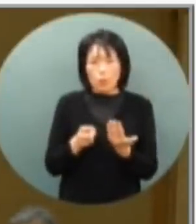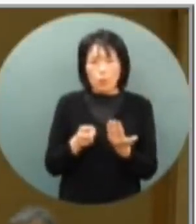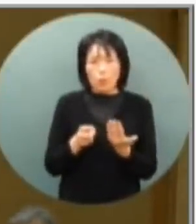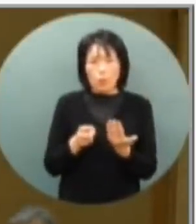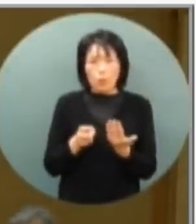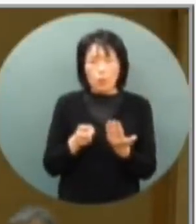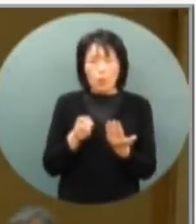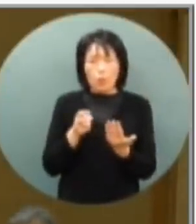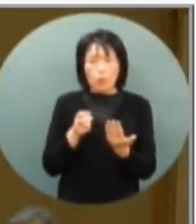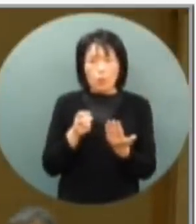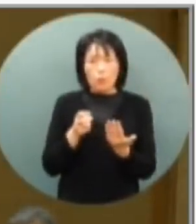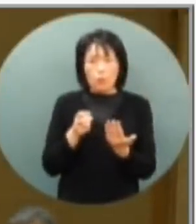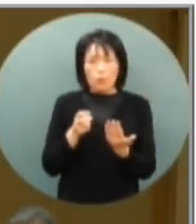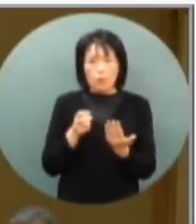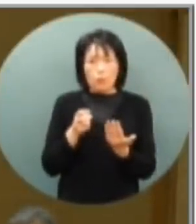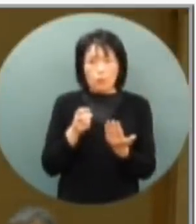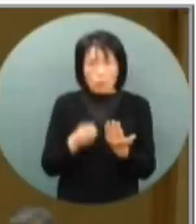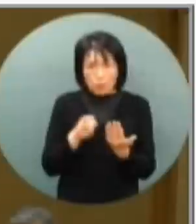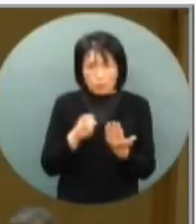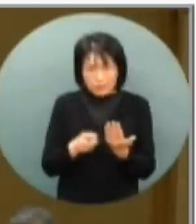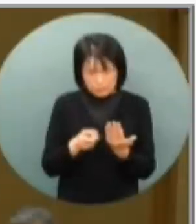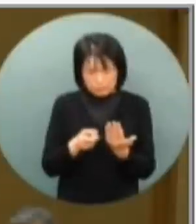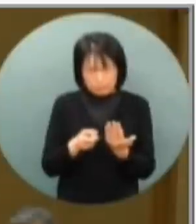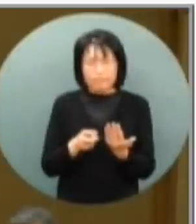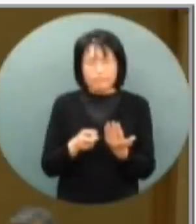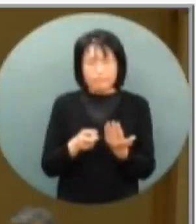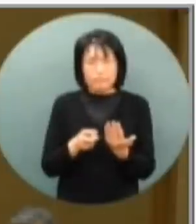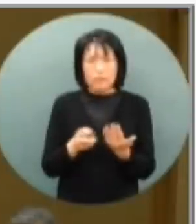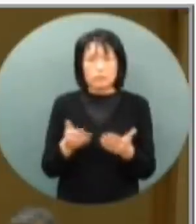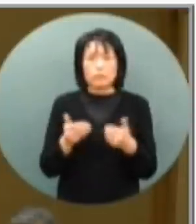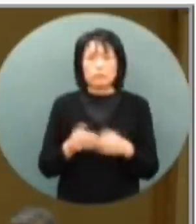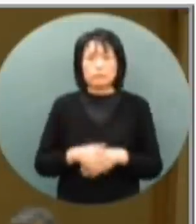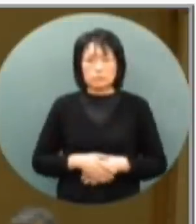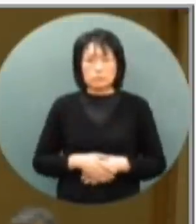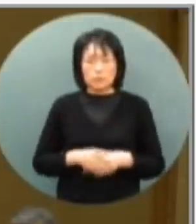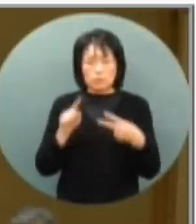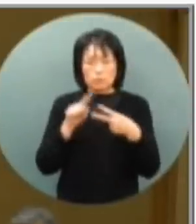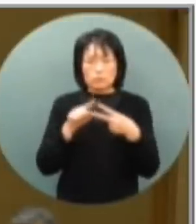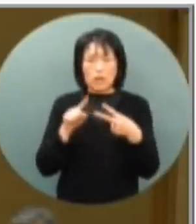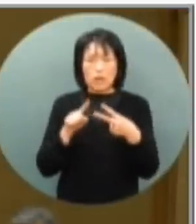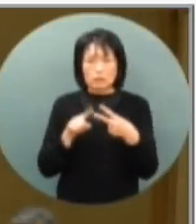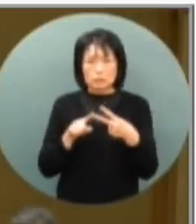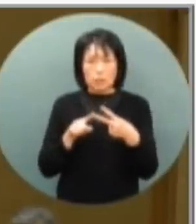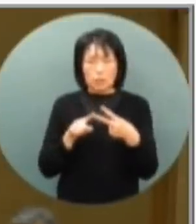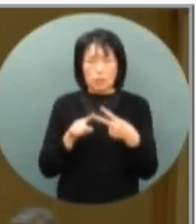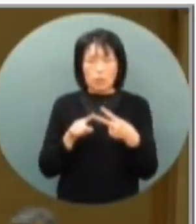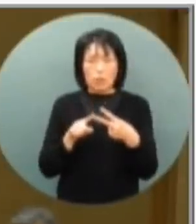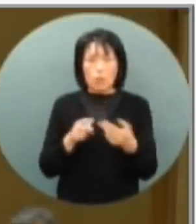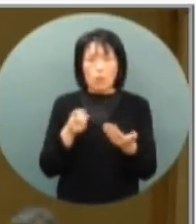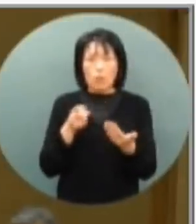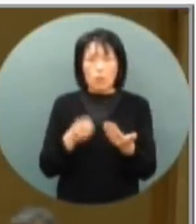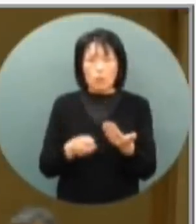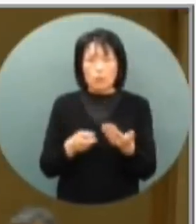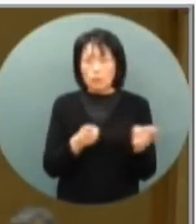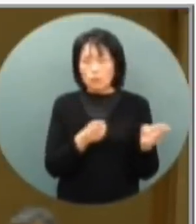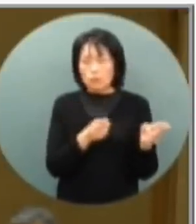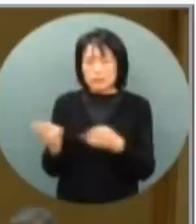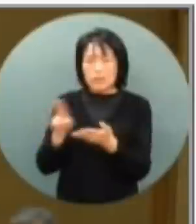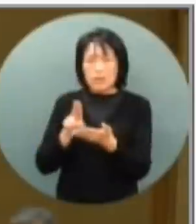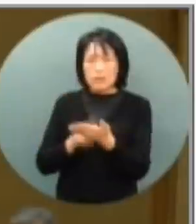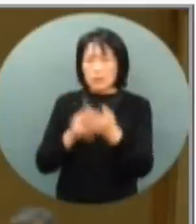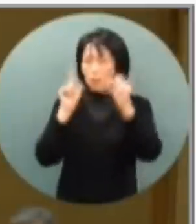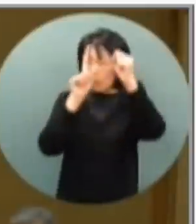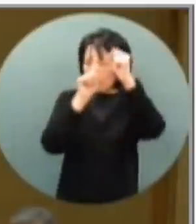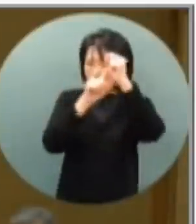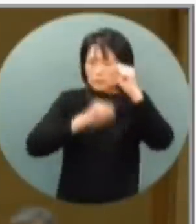法律をもって対抗していこう。今まさにこの2つの法律を制定を目指して活動し